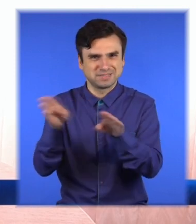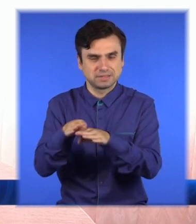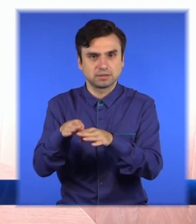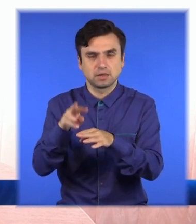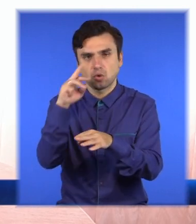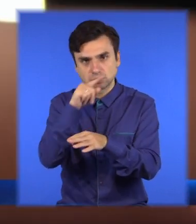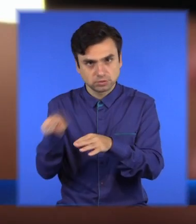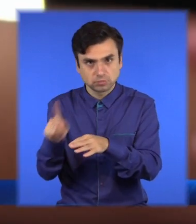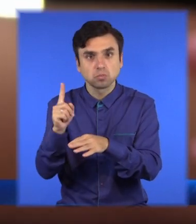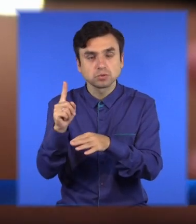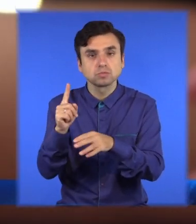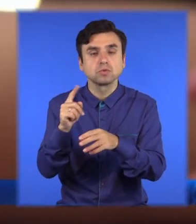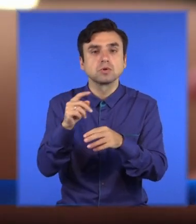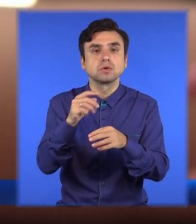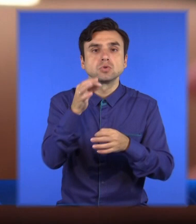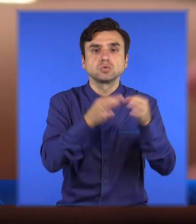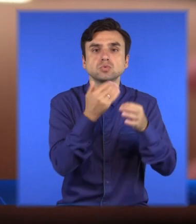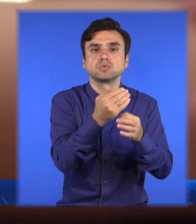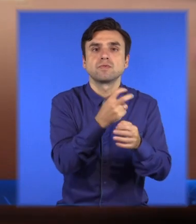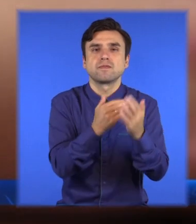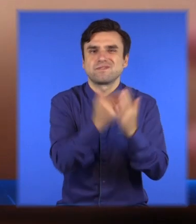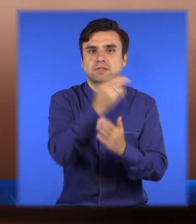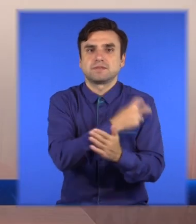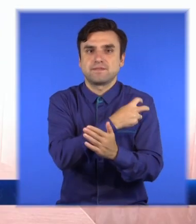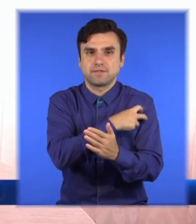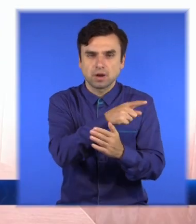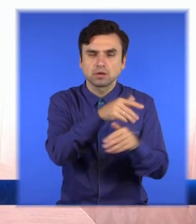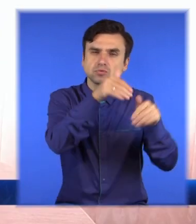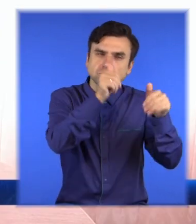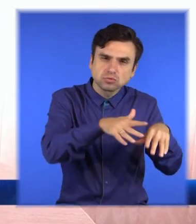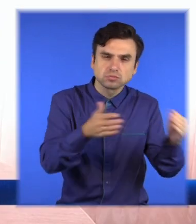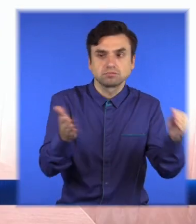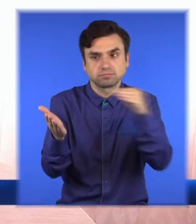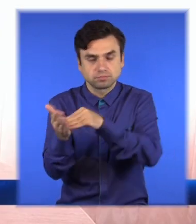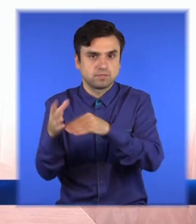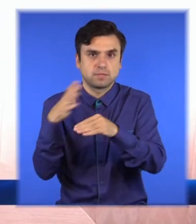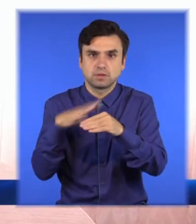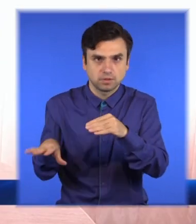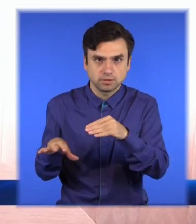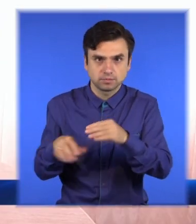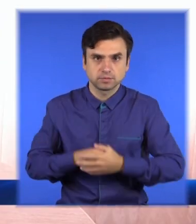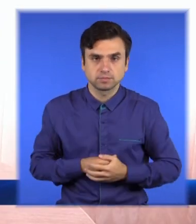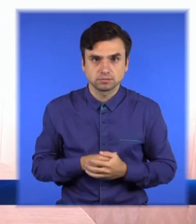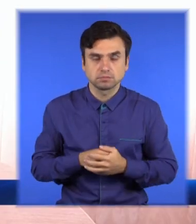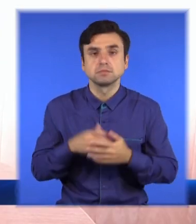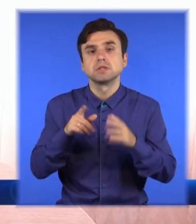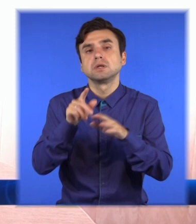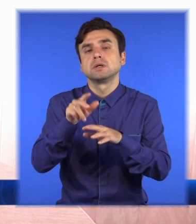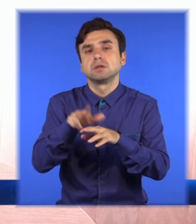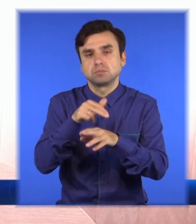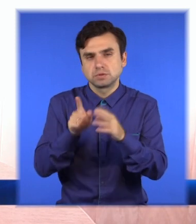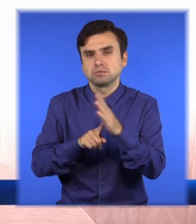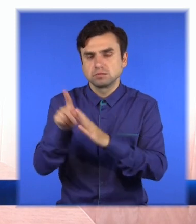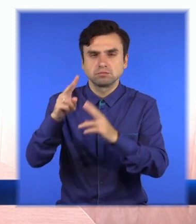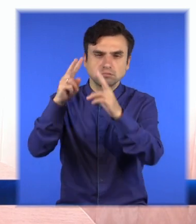висновок судово-медичного експерта. Крім того, було зареєстровано кримінальне провадження за фактом неналежного